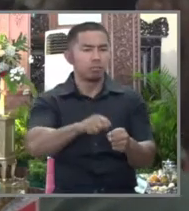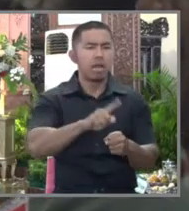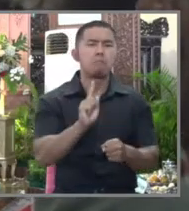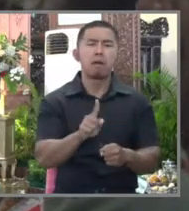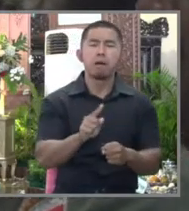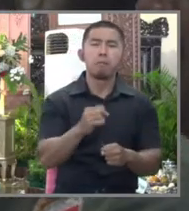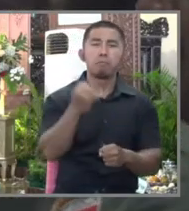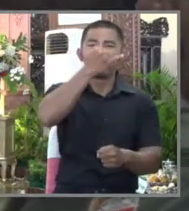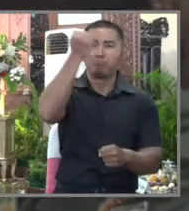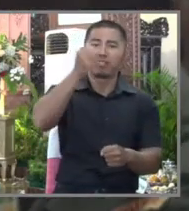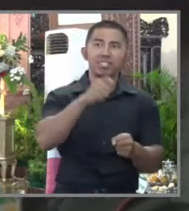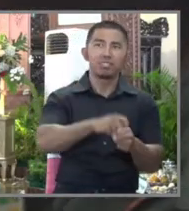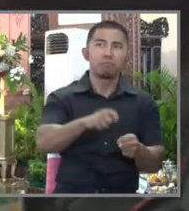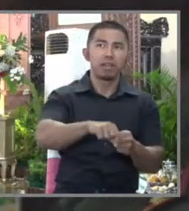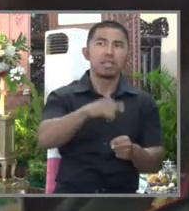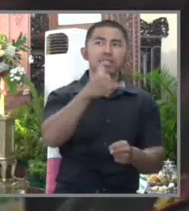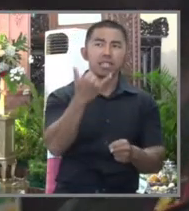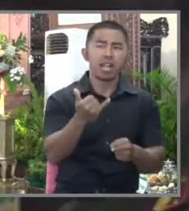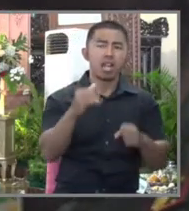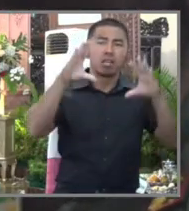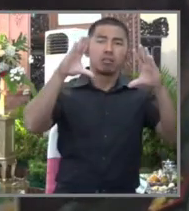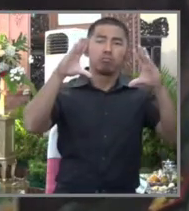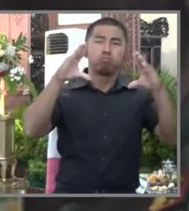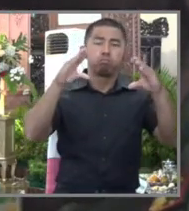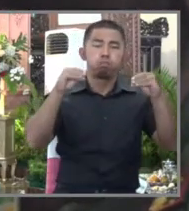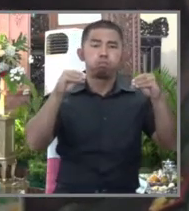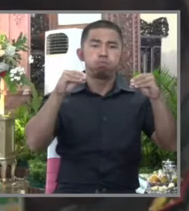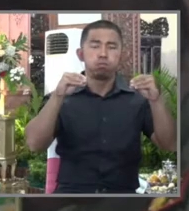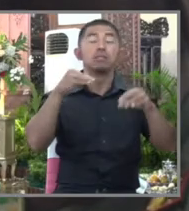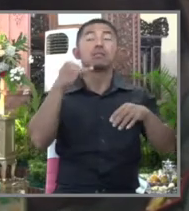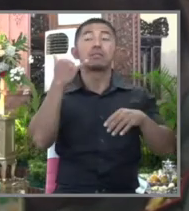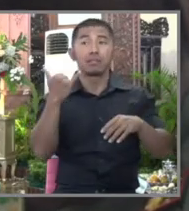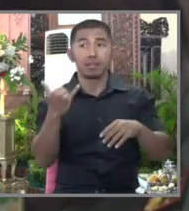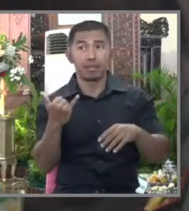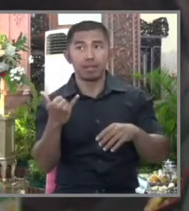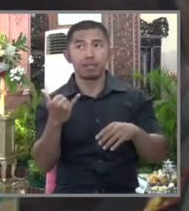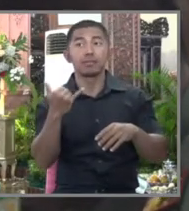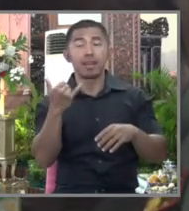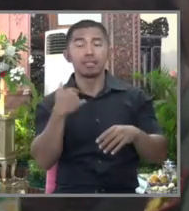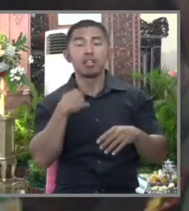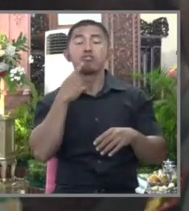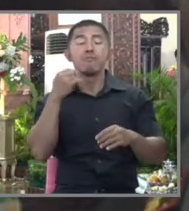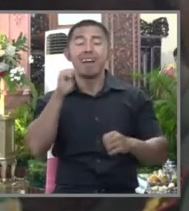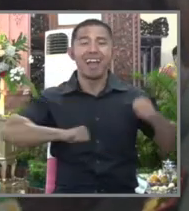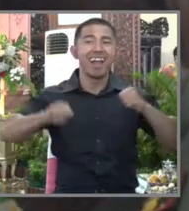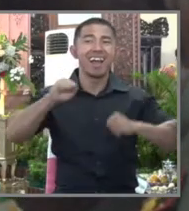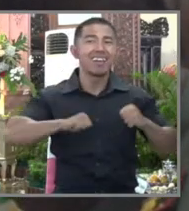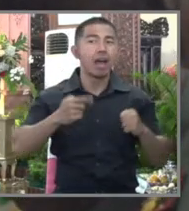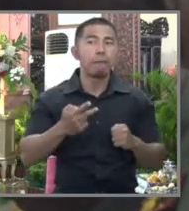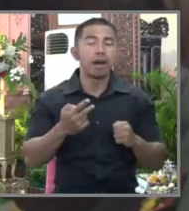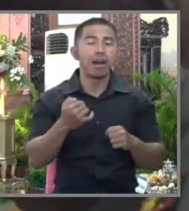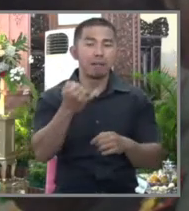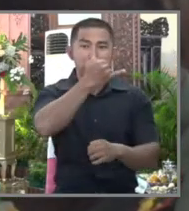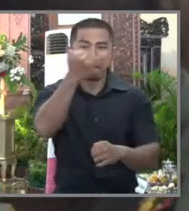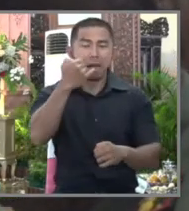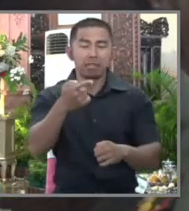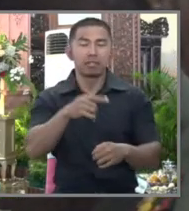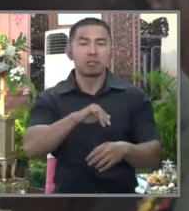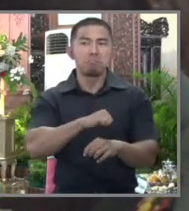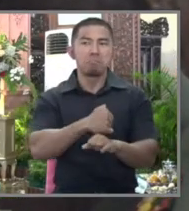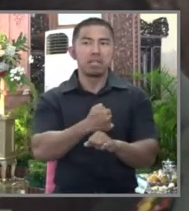Jepara sekarang mulai redup, dan saya mengaplikasikannya ke batik supaya batik tersebut